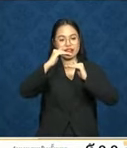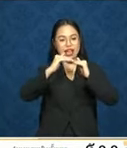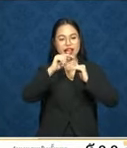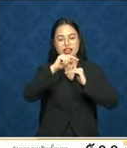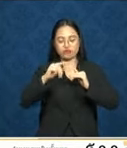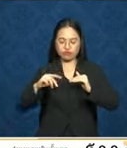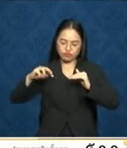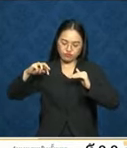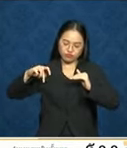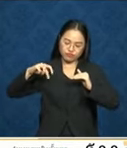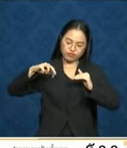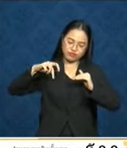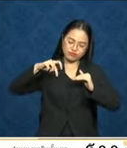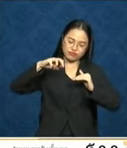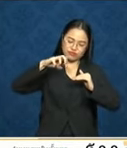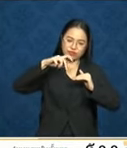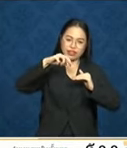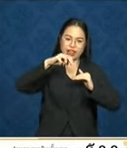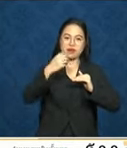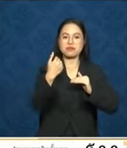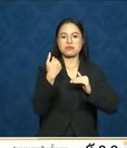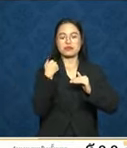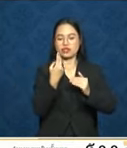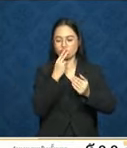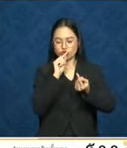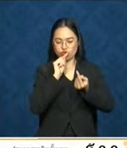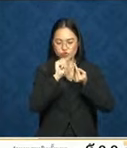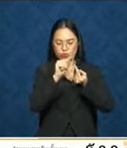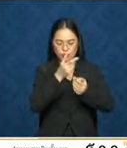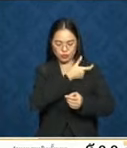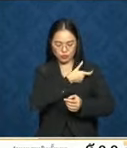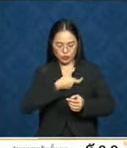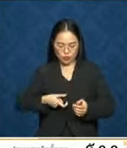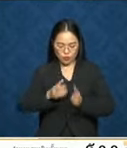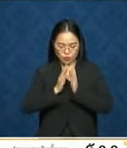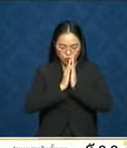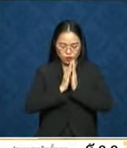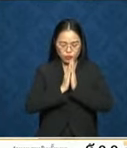ขึ้นไปบนเขาวงพระจันทร์ครับท่านประธานจะมีรอยพุทธบาทอยู่